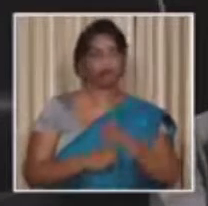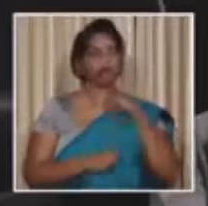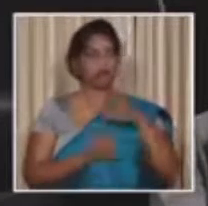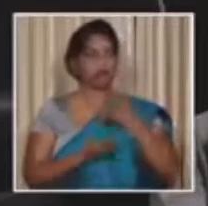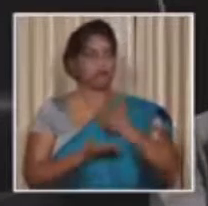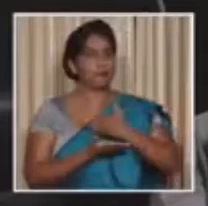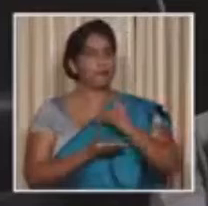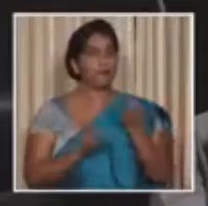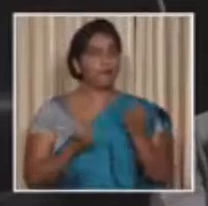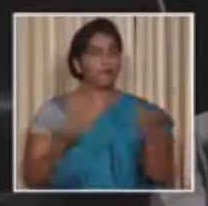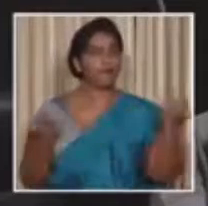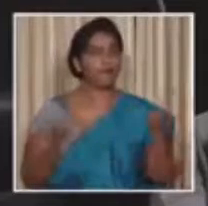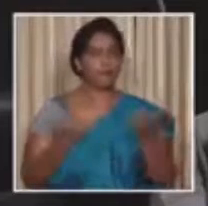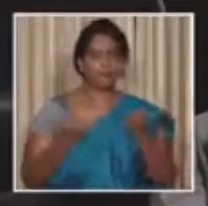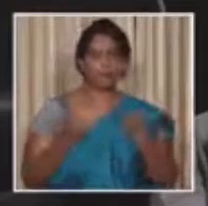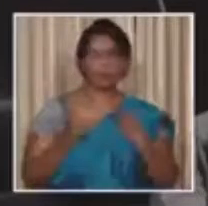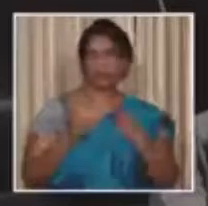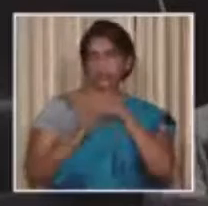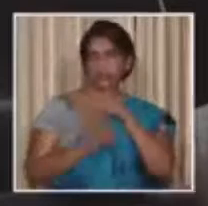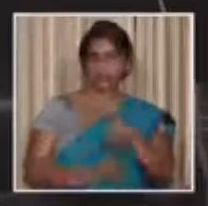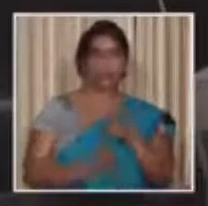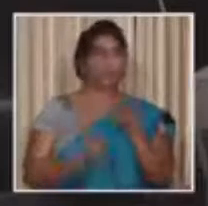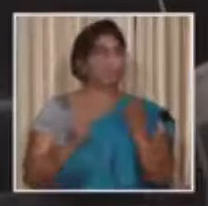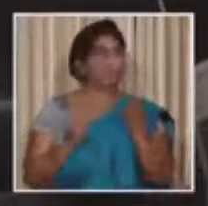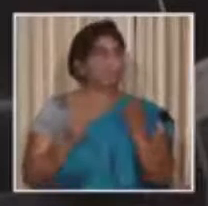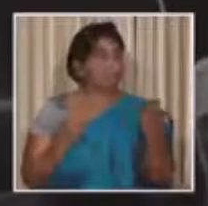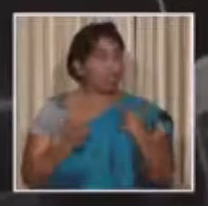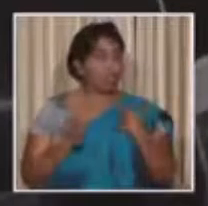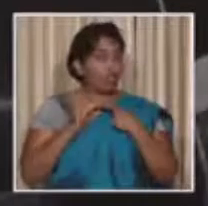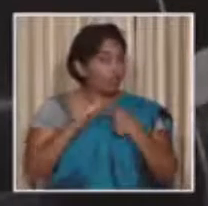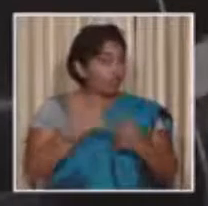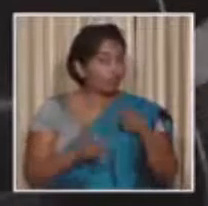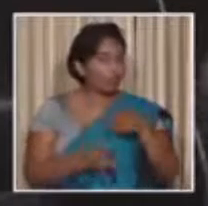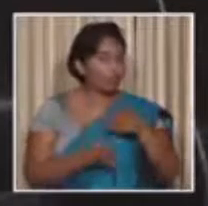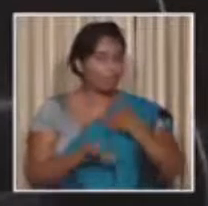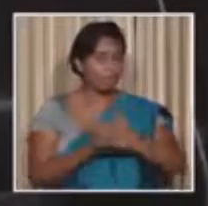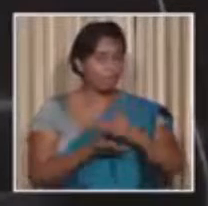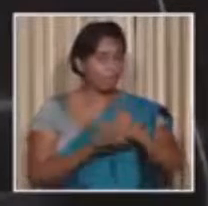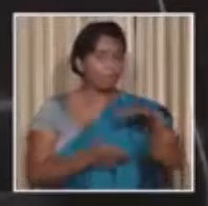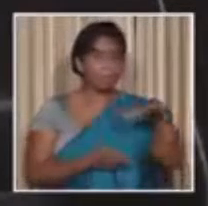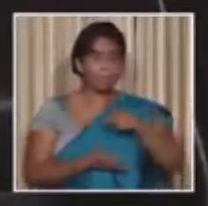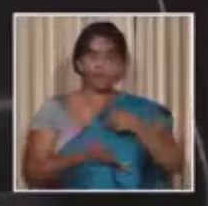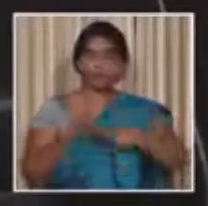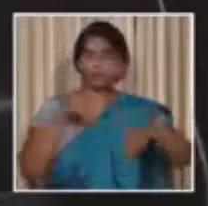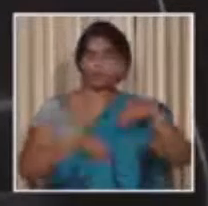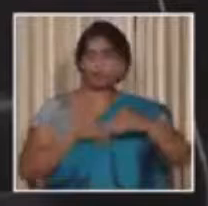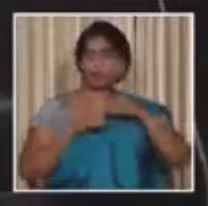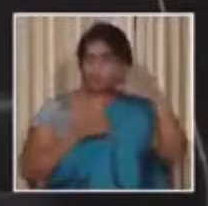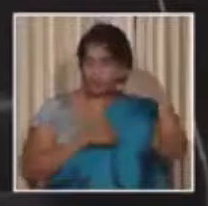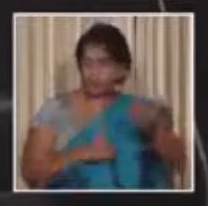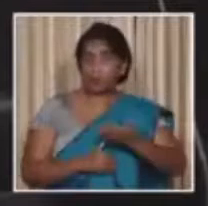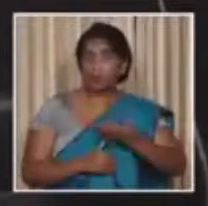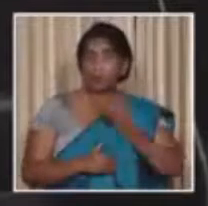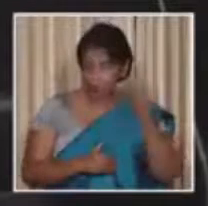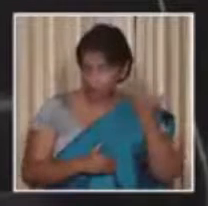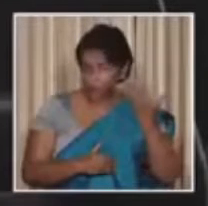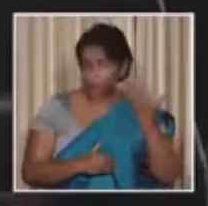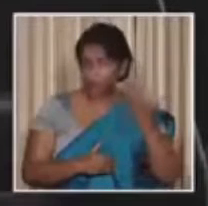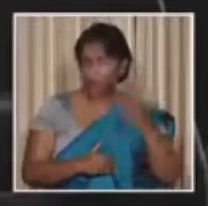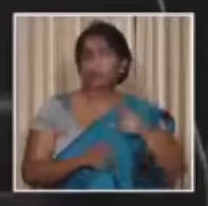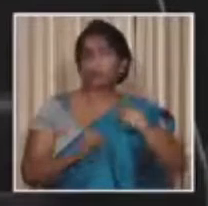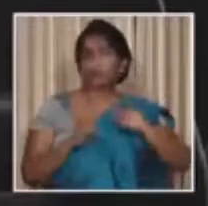තමයි මුදල් නෑ කියන උත්තරේ ඒ මුදල් නැහැ කියන උත්තරේ බාධාව හැටියට පාවිච්චි කරලා මැතිවරණ කල් දාන්න පුළුවන් නම්